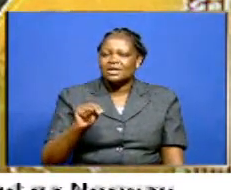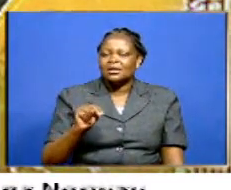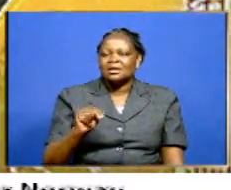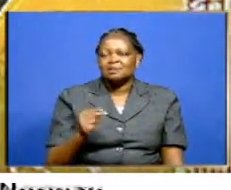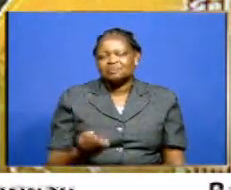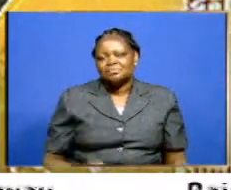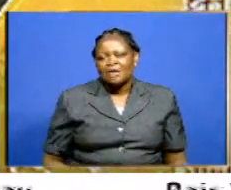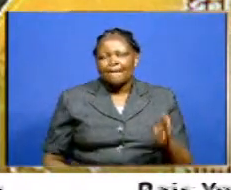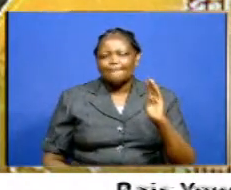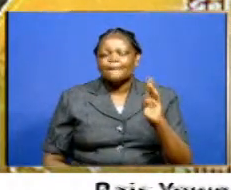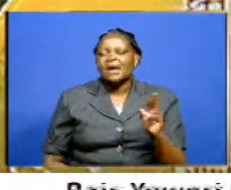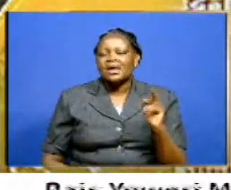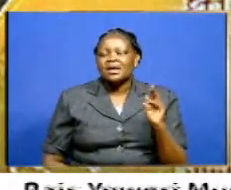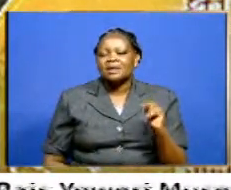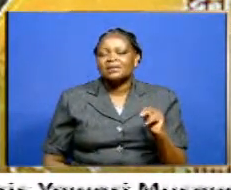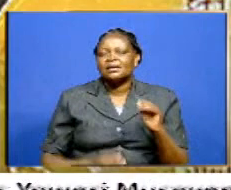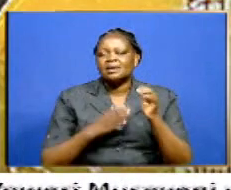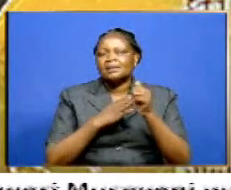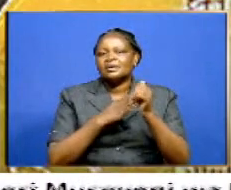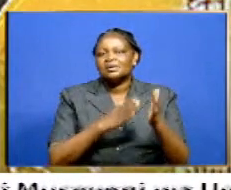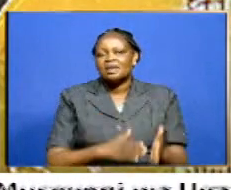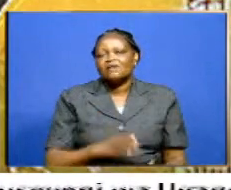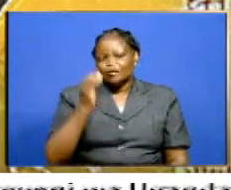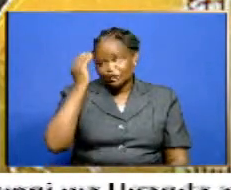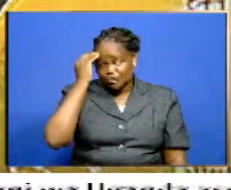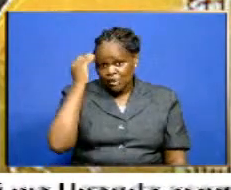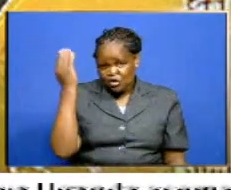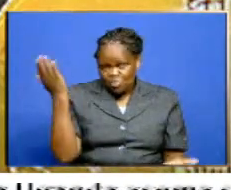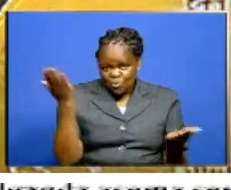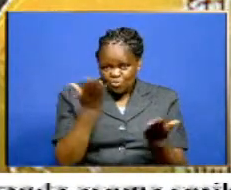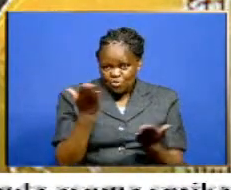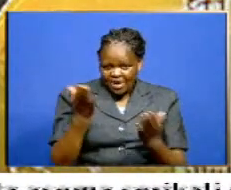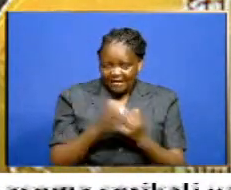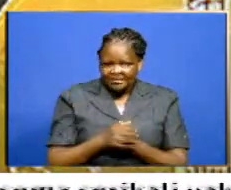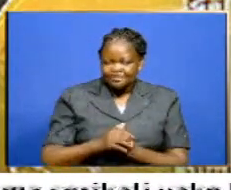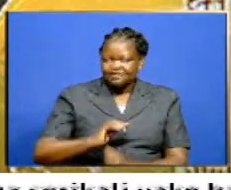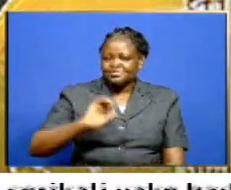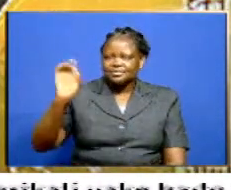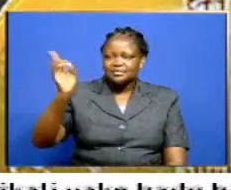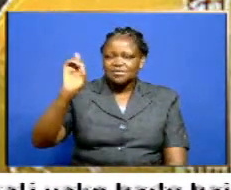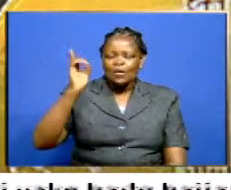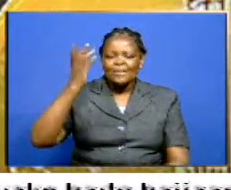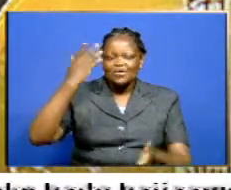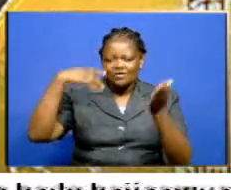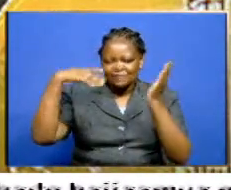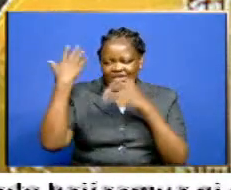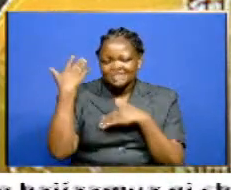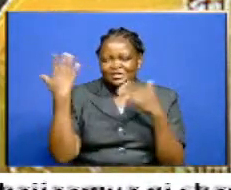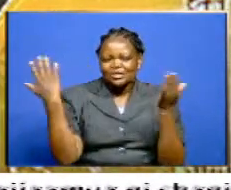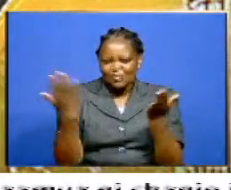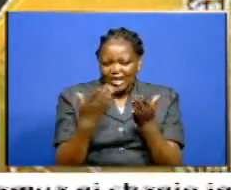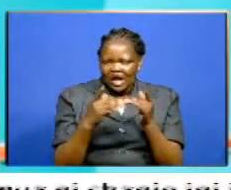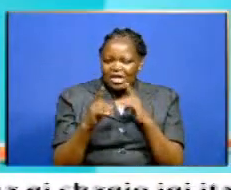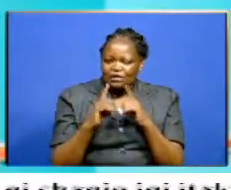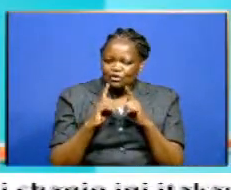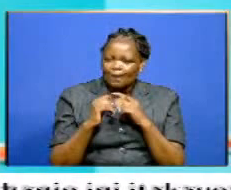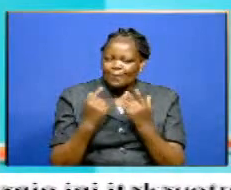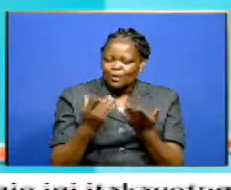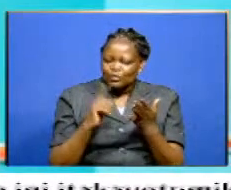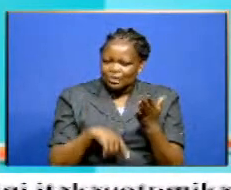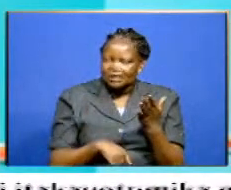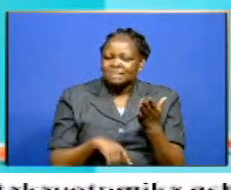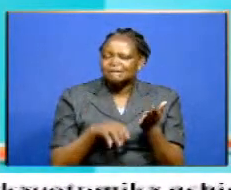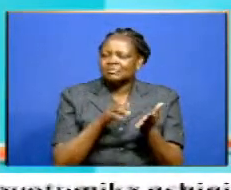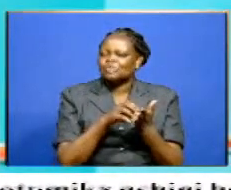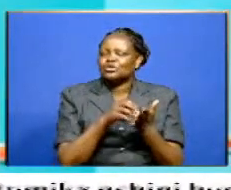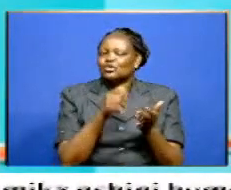Orina Makori ni kiongozi wa wanafunzi katika chuo cha Nairobi hapa jijini Nairobi, ambapo pia atakuwa akitueleza hali ikoje